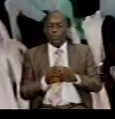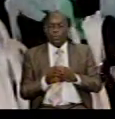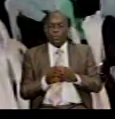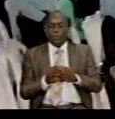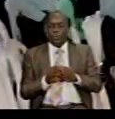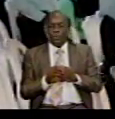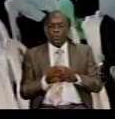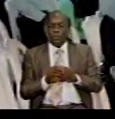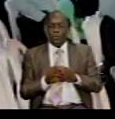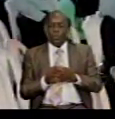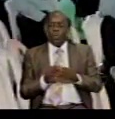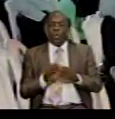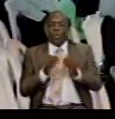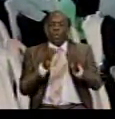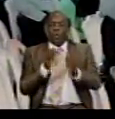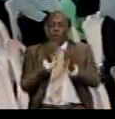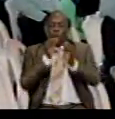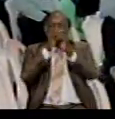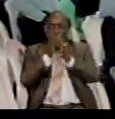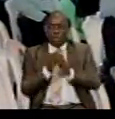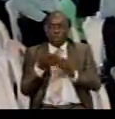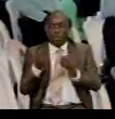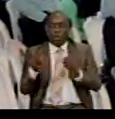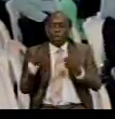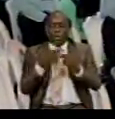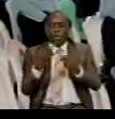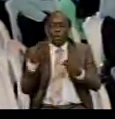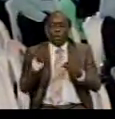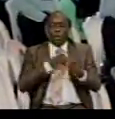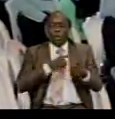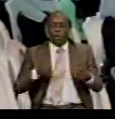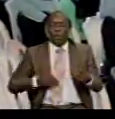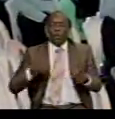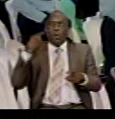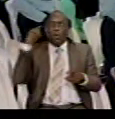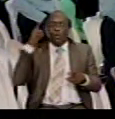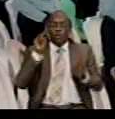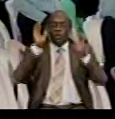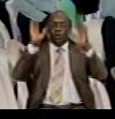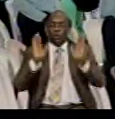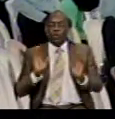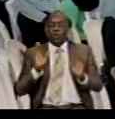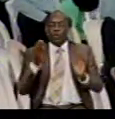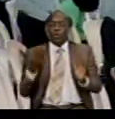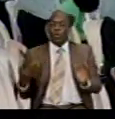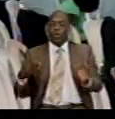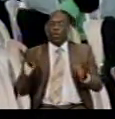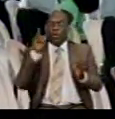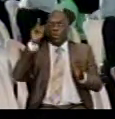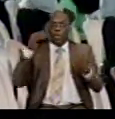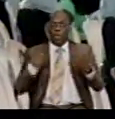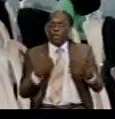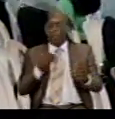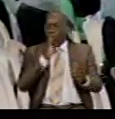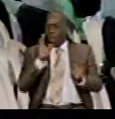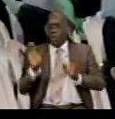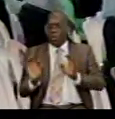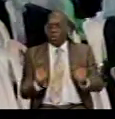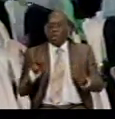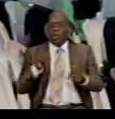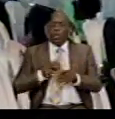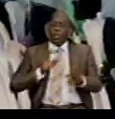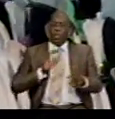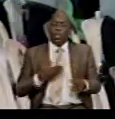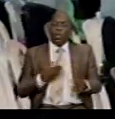the name of the Lord. Bénissons le nom du Seigneur. For the marvelous things he's been doing in our lives. Pour les choses merveilleuses qu'il a toujours fait dans nos vies. Doing